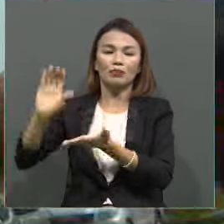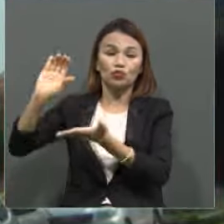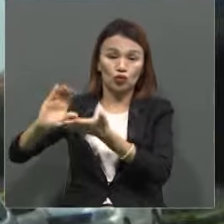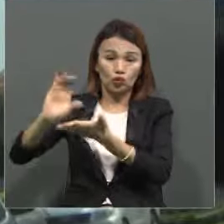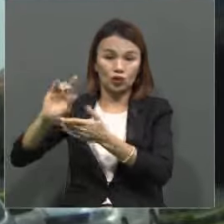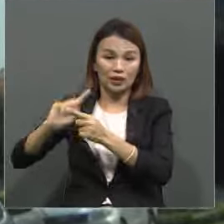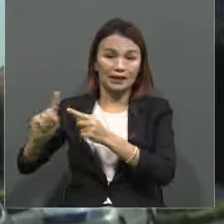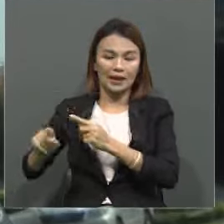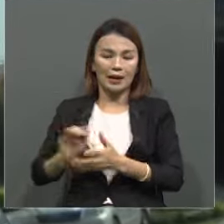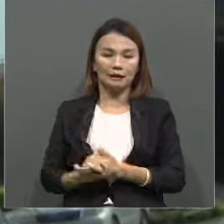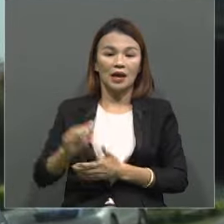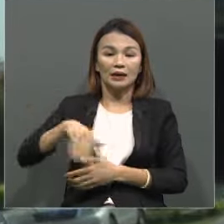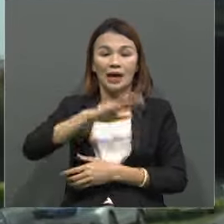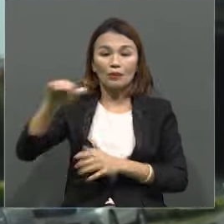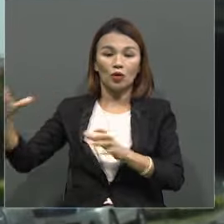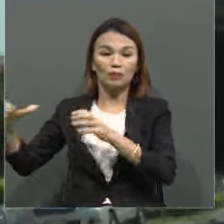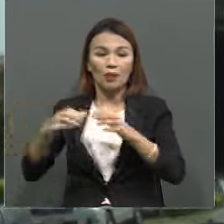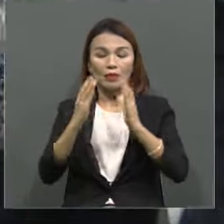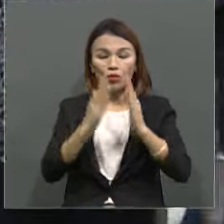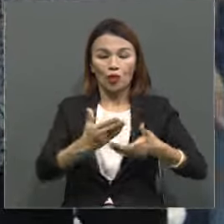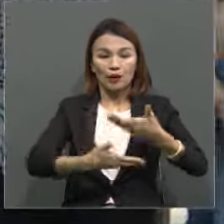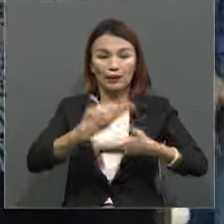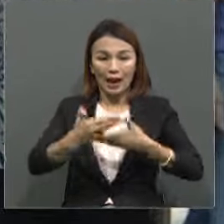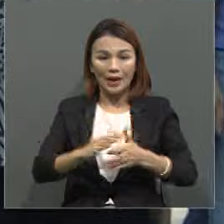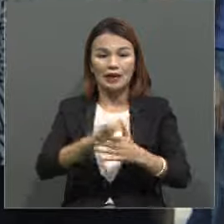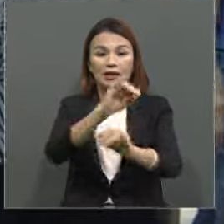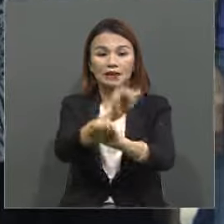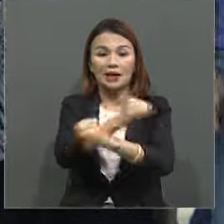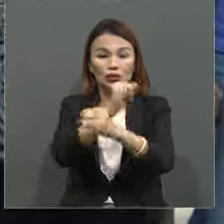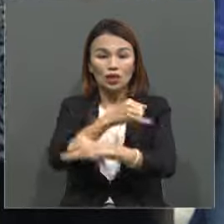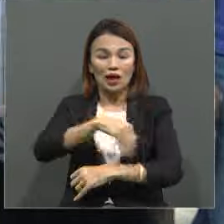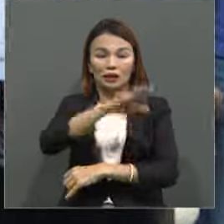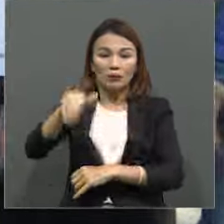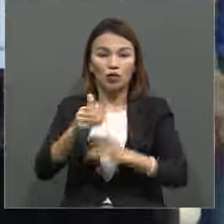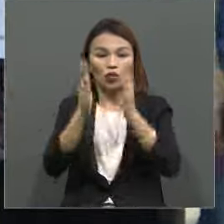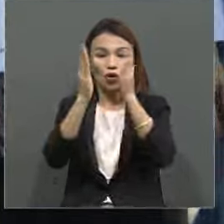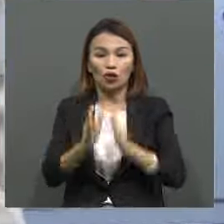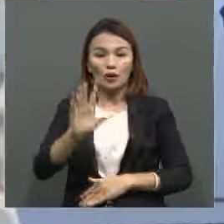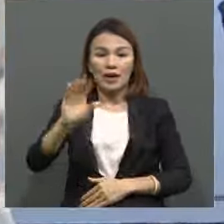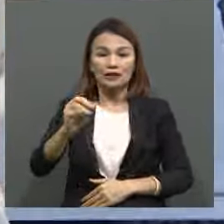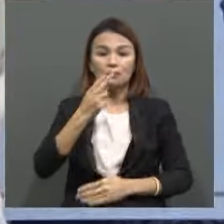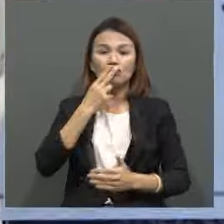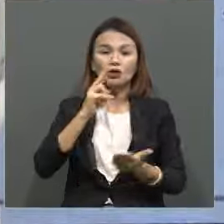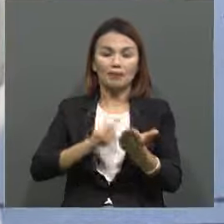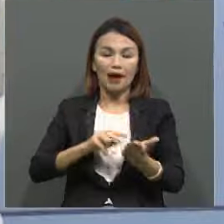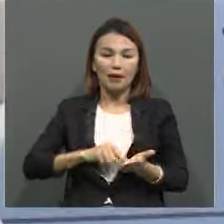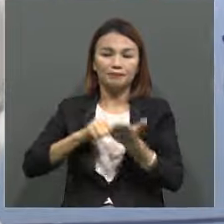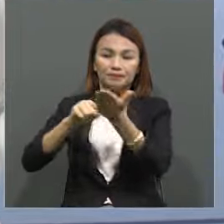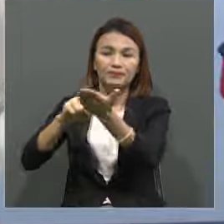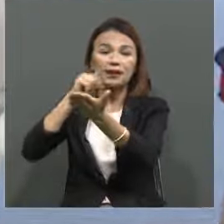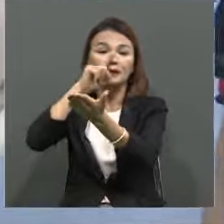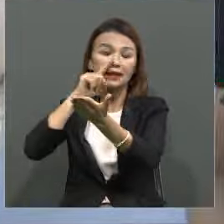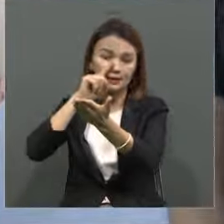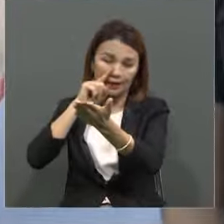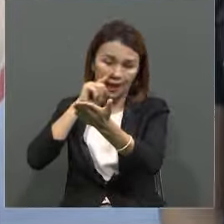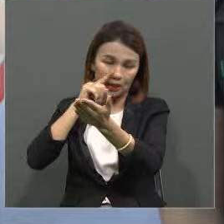ารวมตัวกันอย่างที่เห็นเนี่ยนะครับผู้ค้าในตลาดจตุจักรกว่า50คนมายื่นหนังสือถึงผู้ว่าชัดชาตินะ